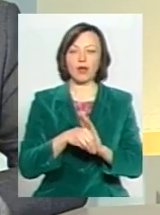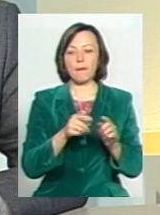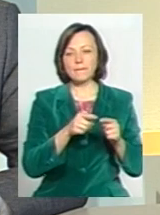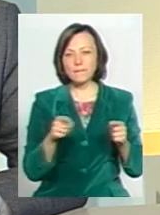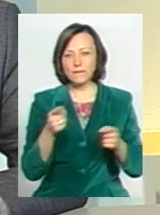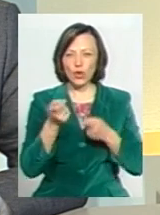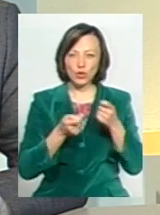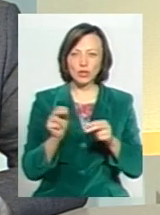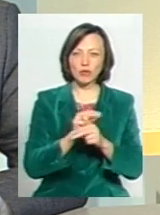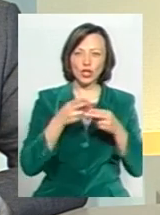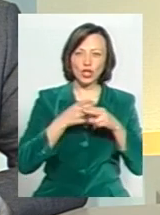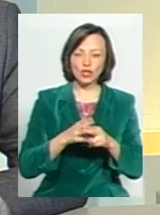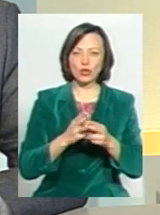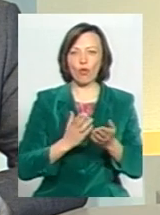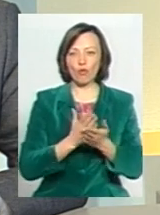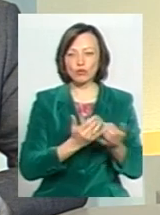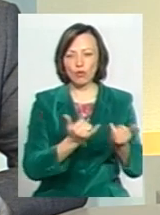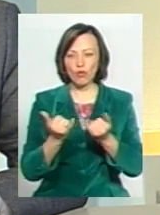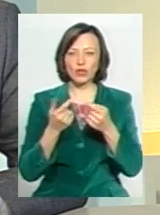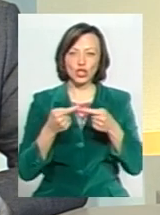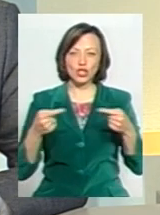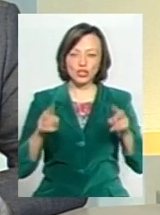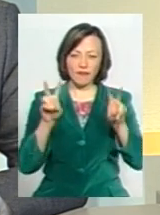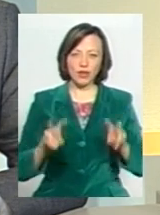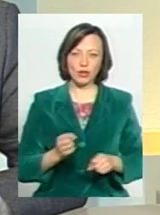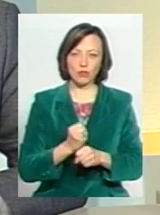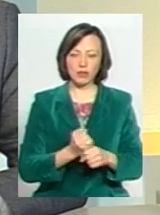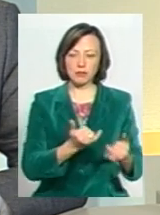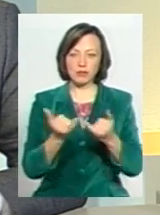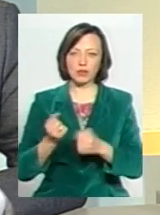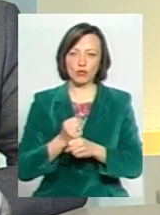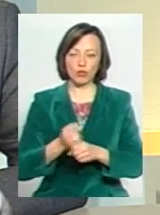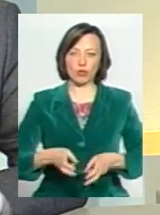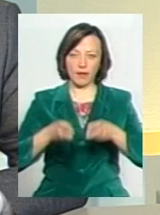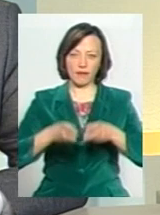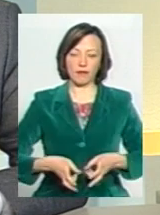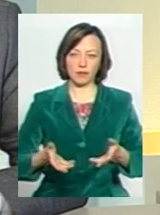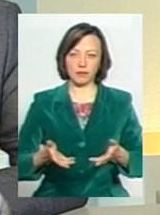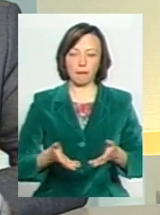ремонт, технічне обслуговування, ремонт і інші види робіт для того, щоб забезпечити роботу ліфтів.